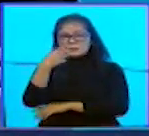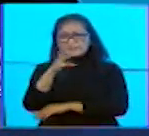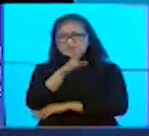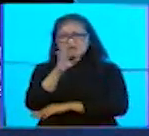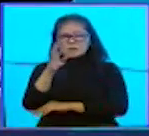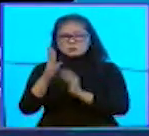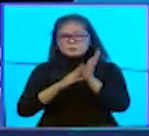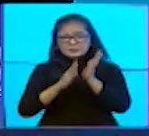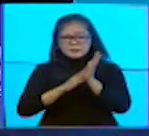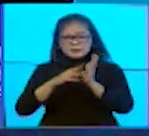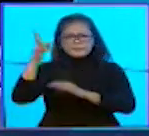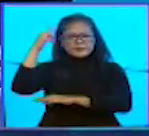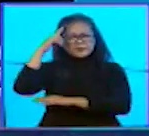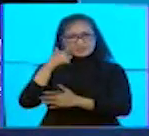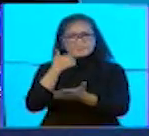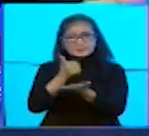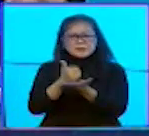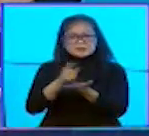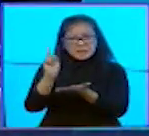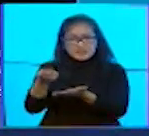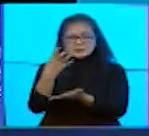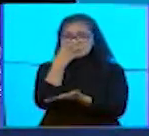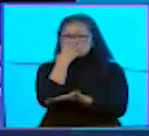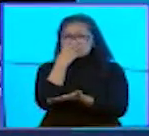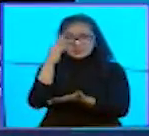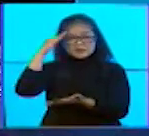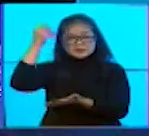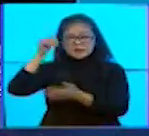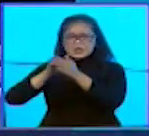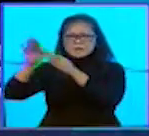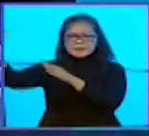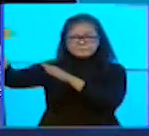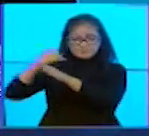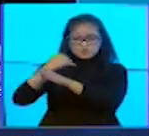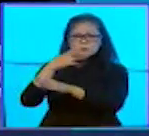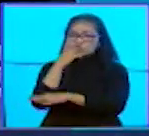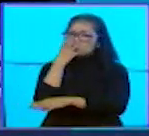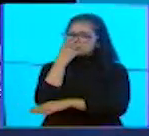pemerintah memastikan ketersediaan oksigen dan berencana akan mengimpor oksigen.